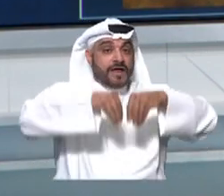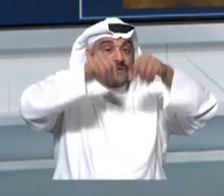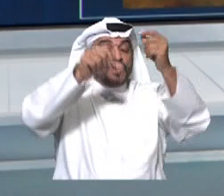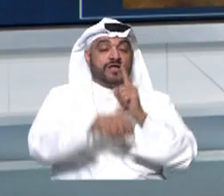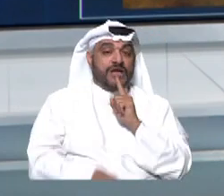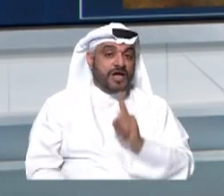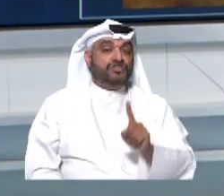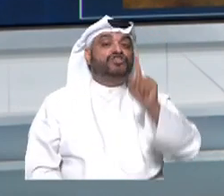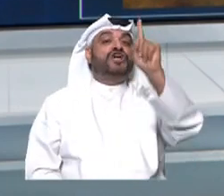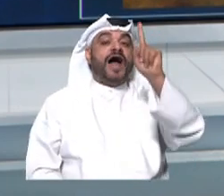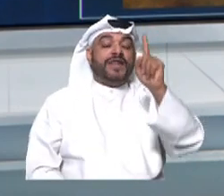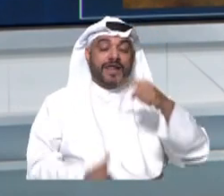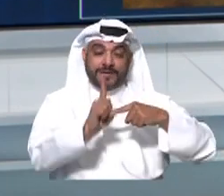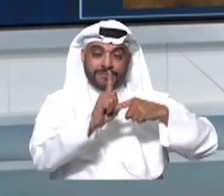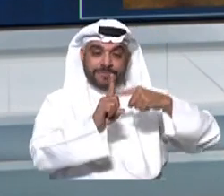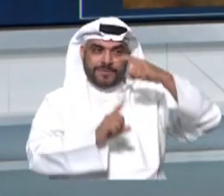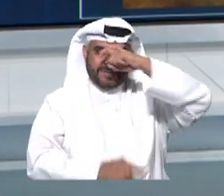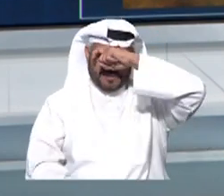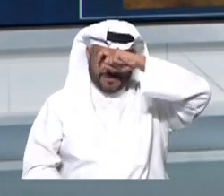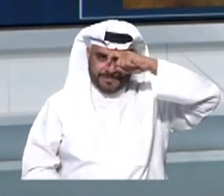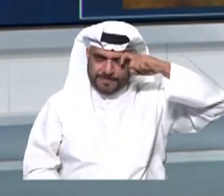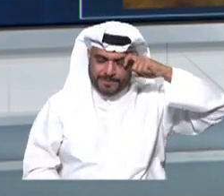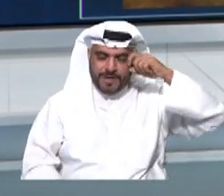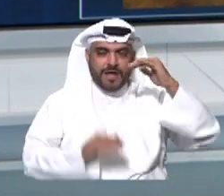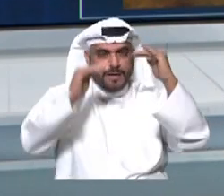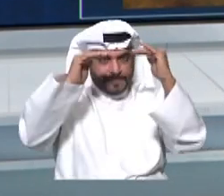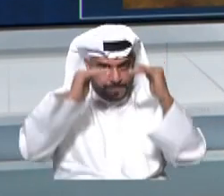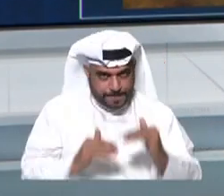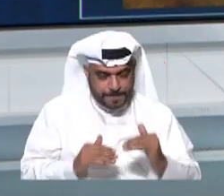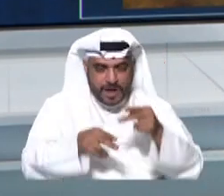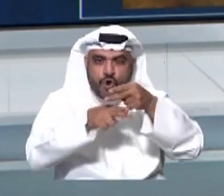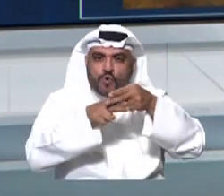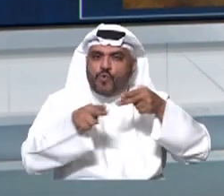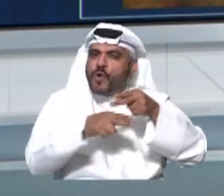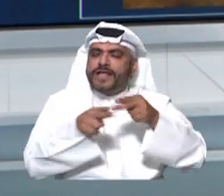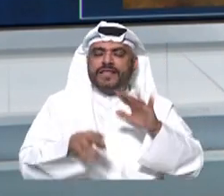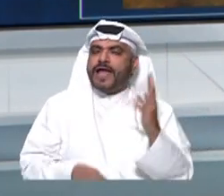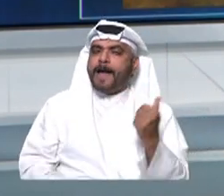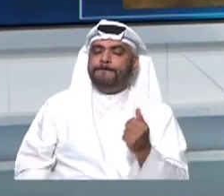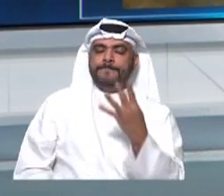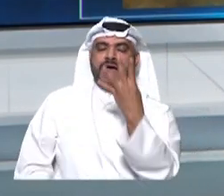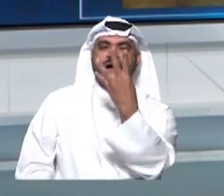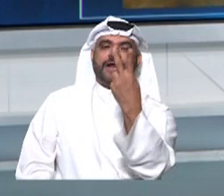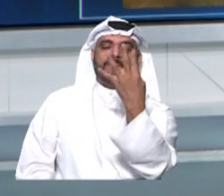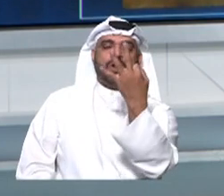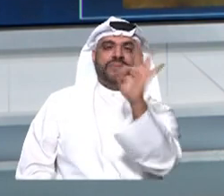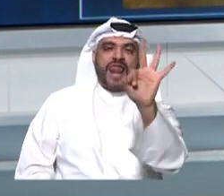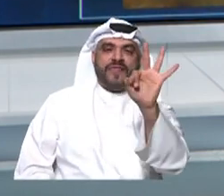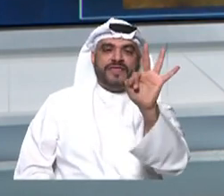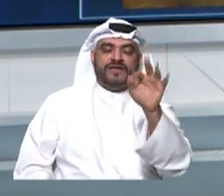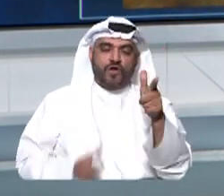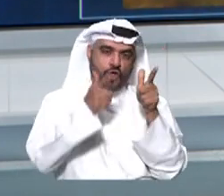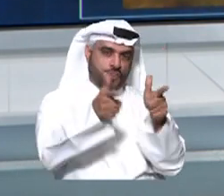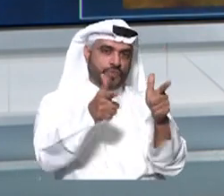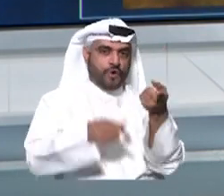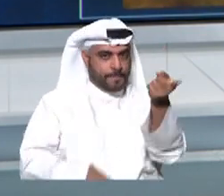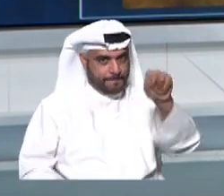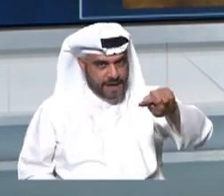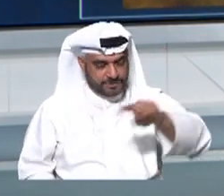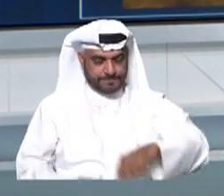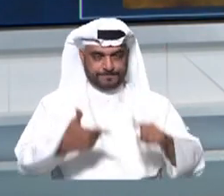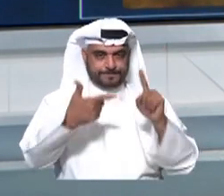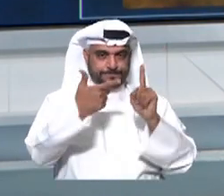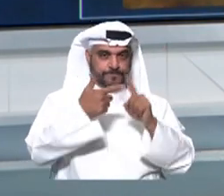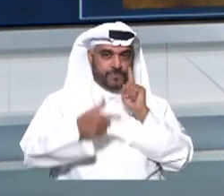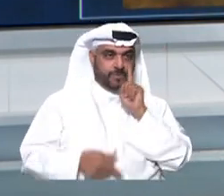ما دون 40 درجة مئوية. مدينة الكويت قد تصل إلى 34 درجة مئوية في مساء الغد، أما المناطق الشمالية والشمالية